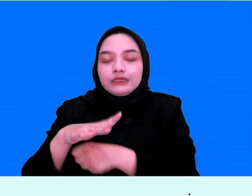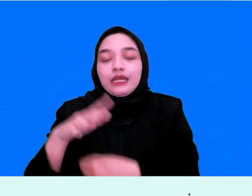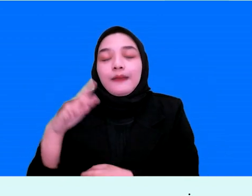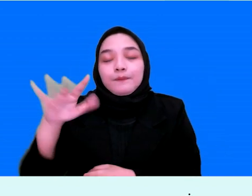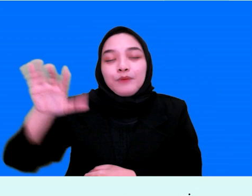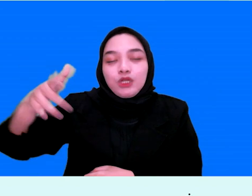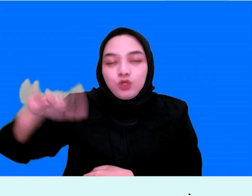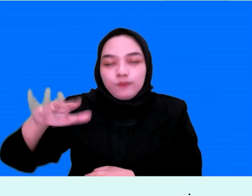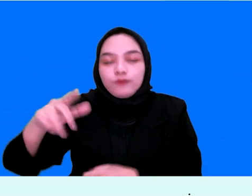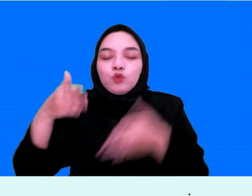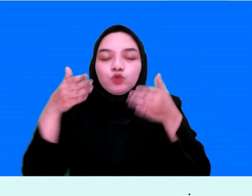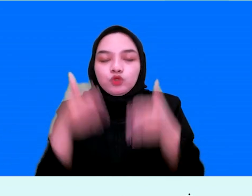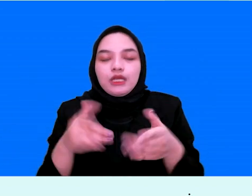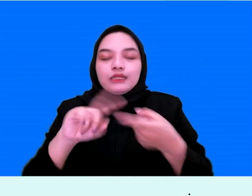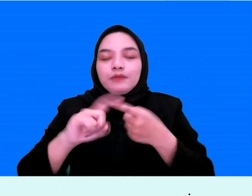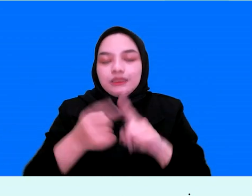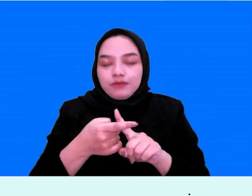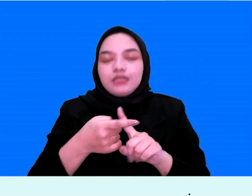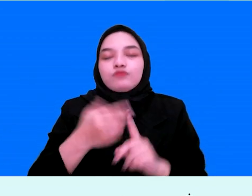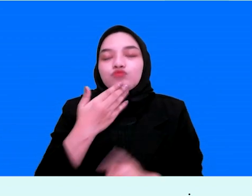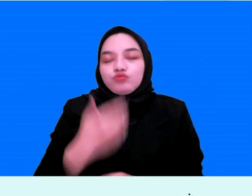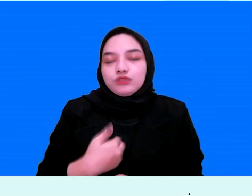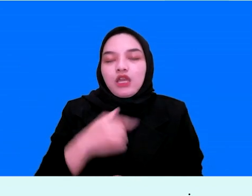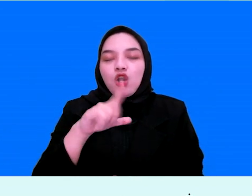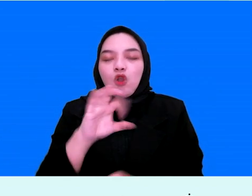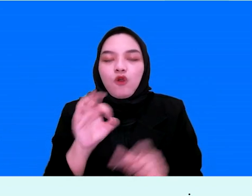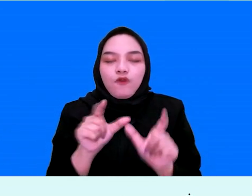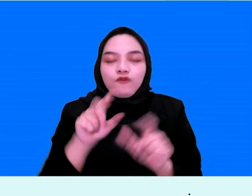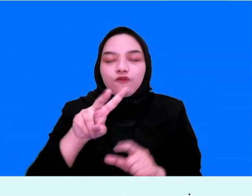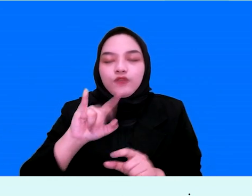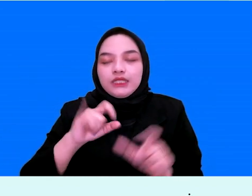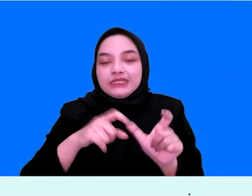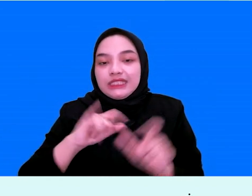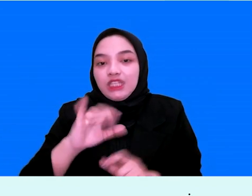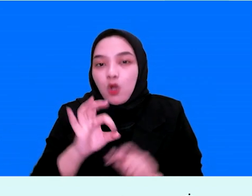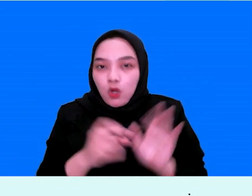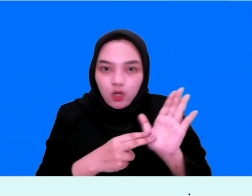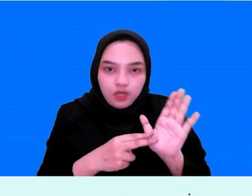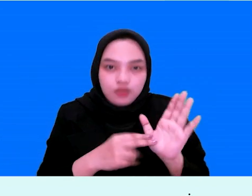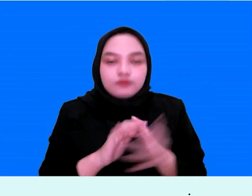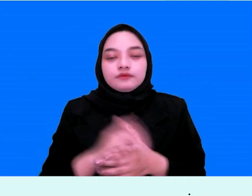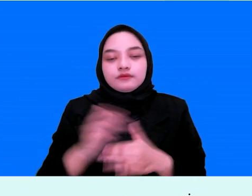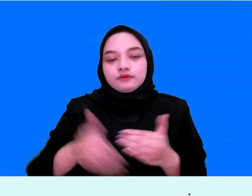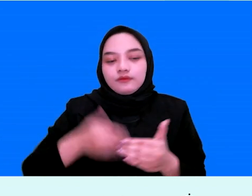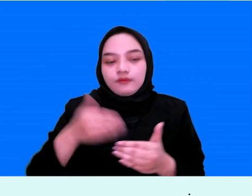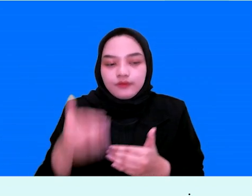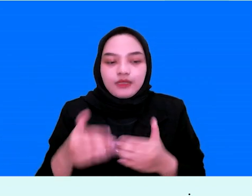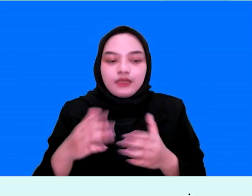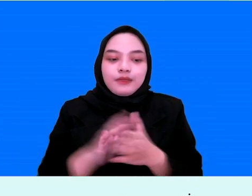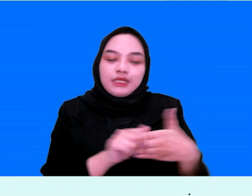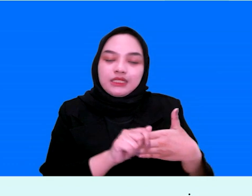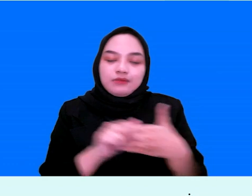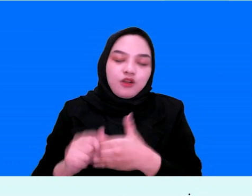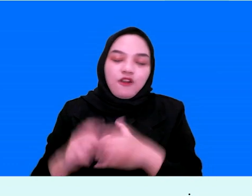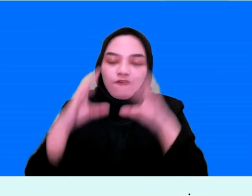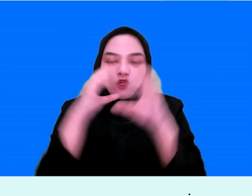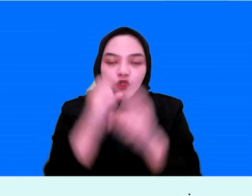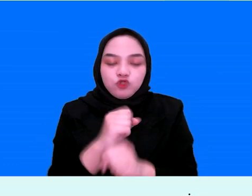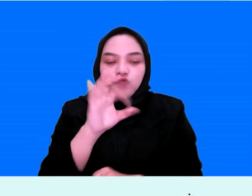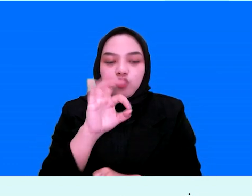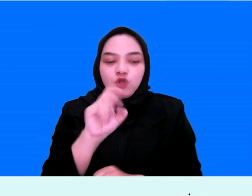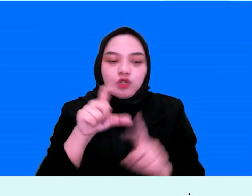medium, terutama yang terdampak itu adalah orang-orang dengan low vision. Lanjut. Selanjutnya itu prinsipal fokus